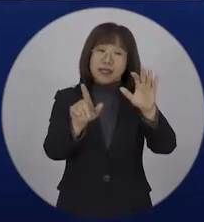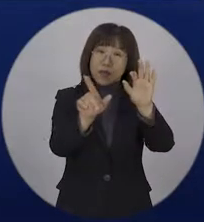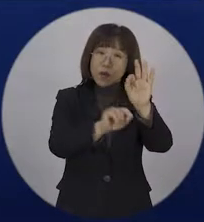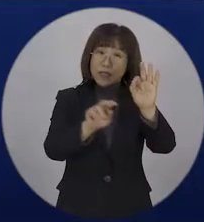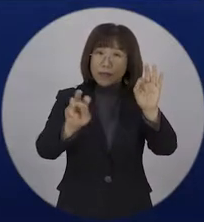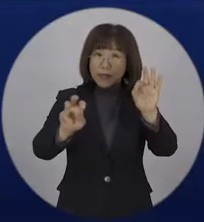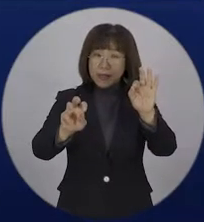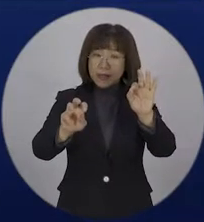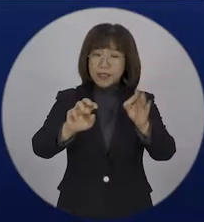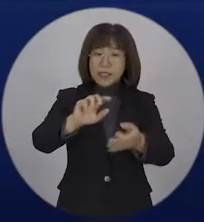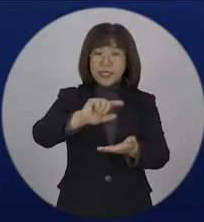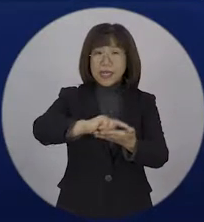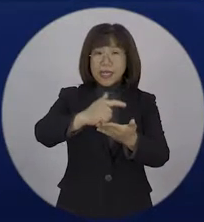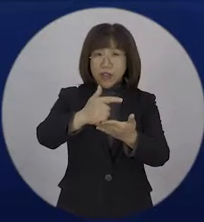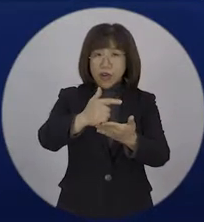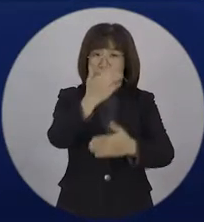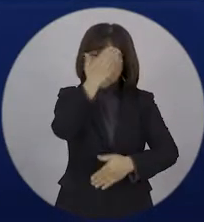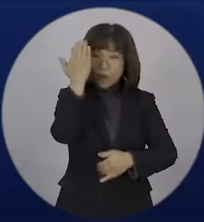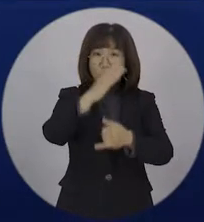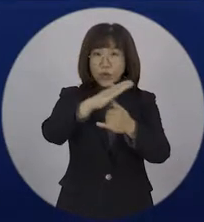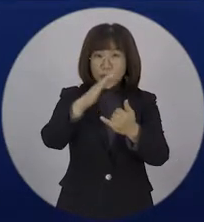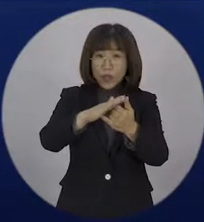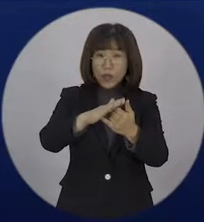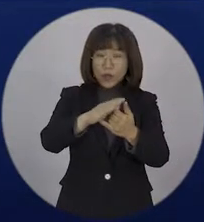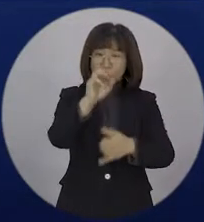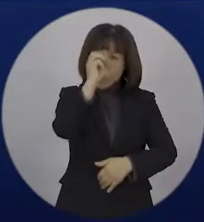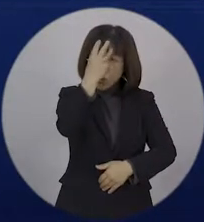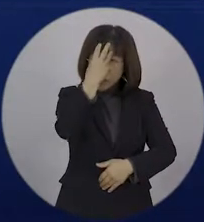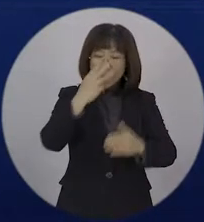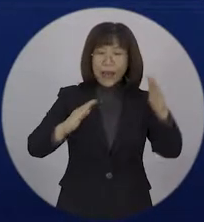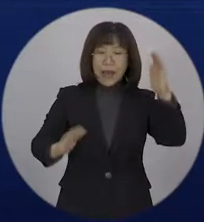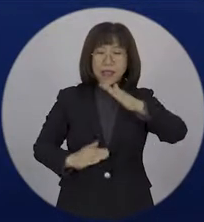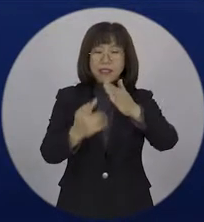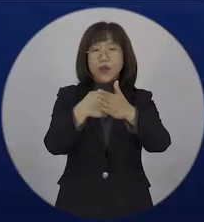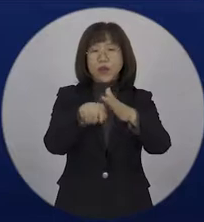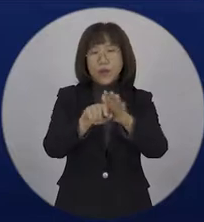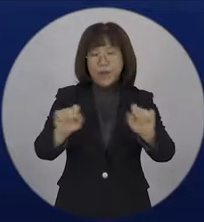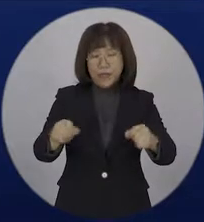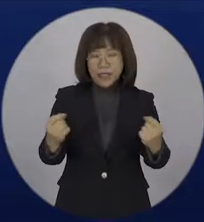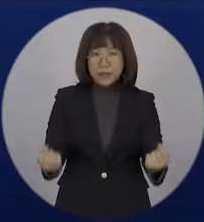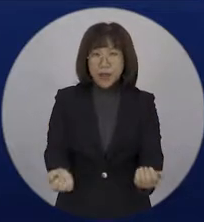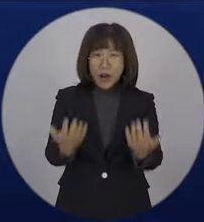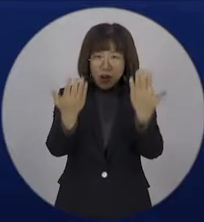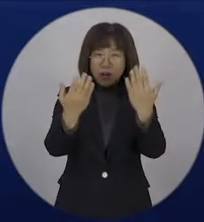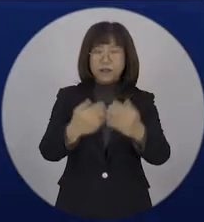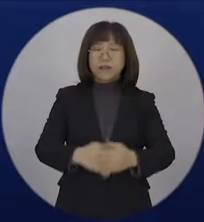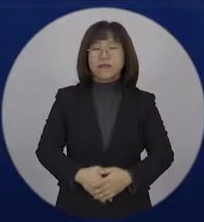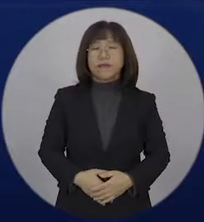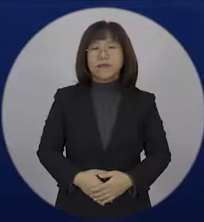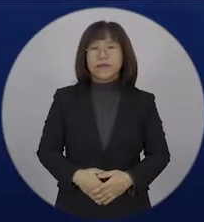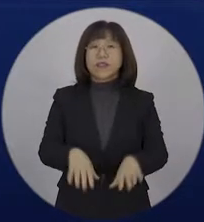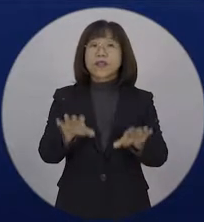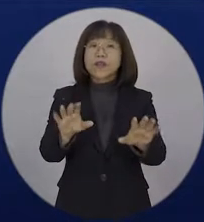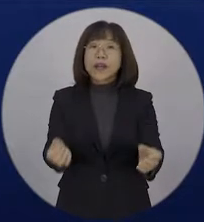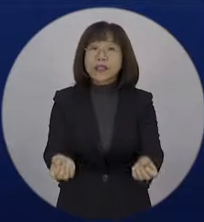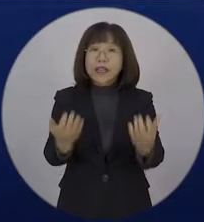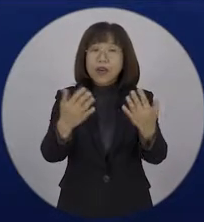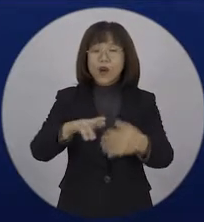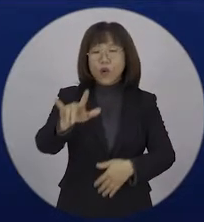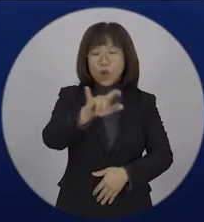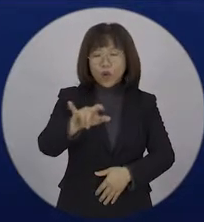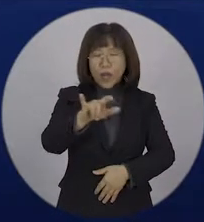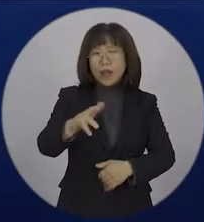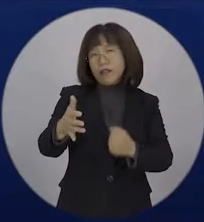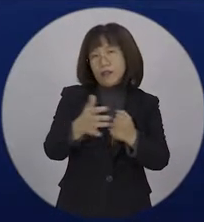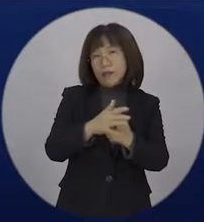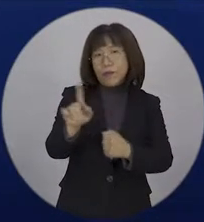지난 30일 강소 청소년 회관 에서 고 3 청소년들을 위한 그림 점프 페스티벌이 열렸습니다 특히 이번 행사는